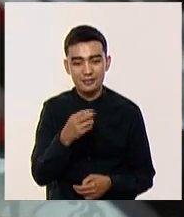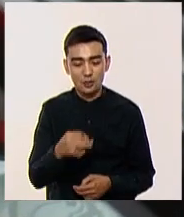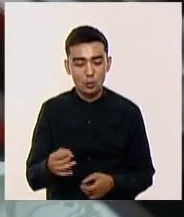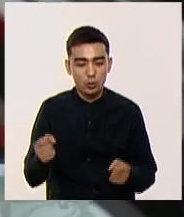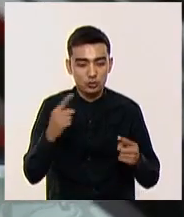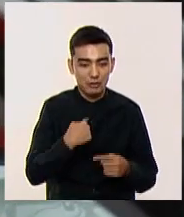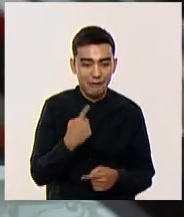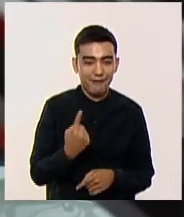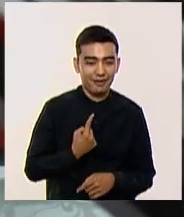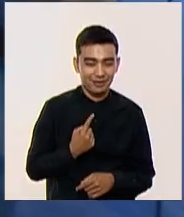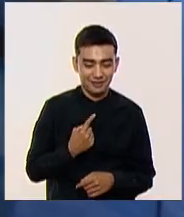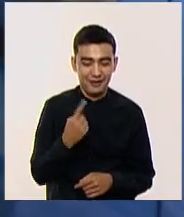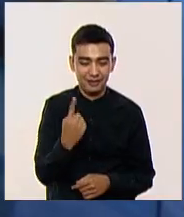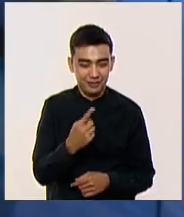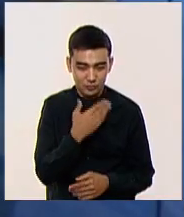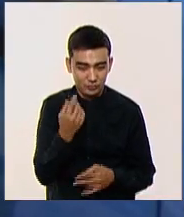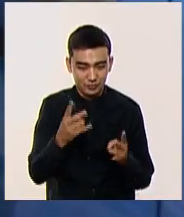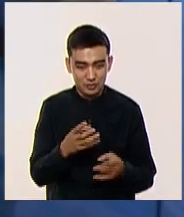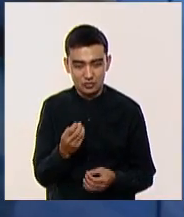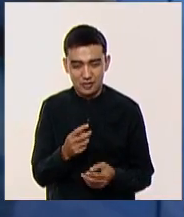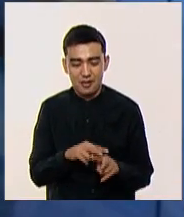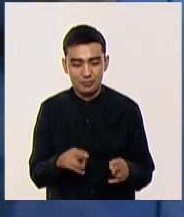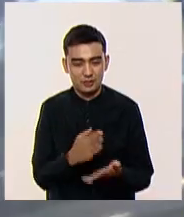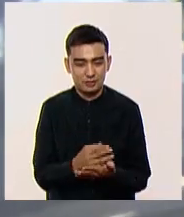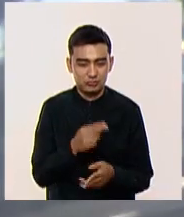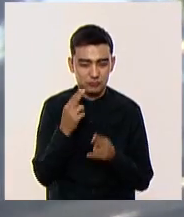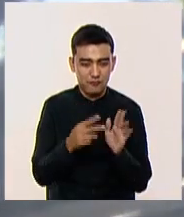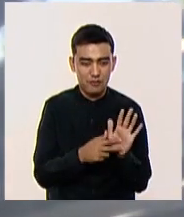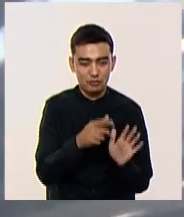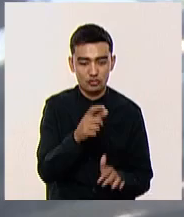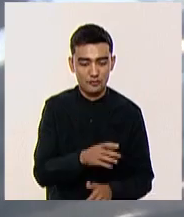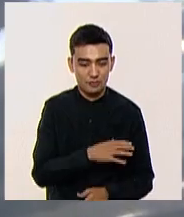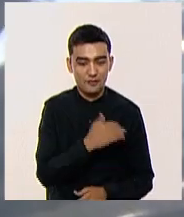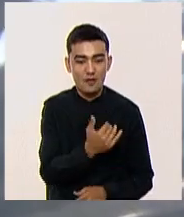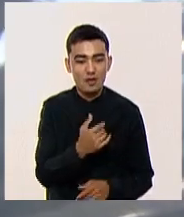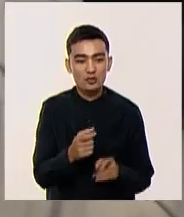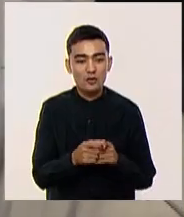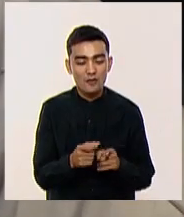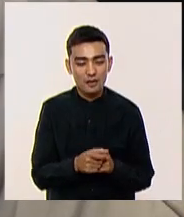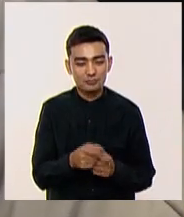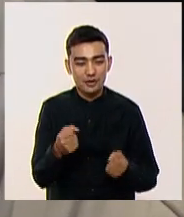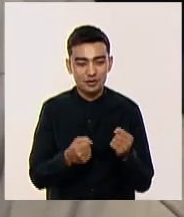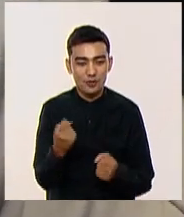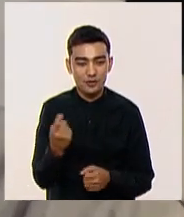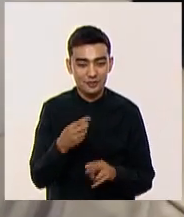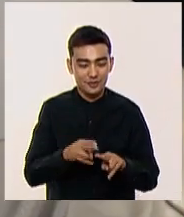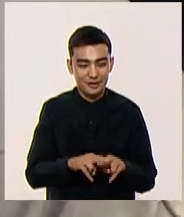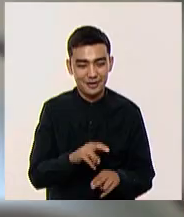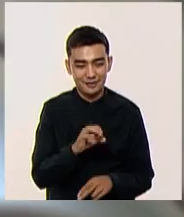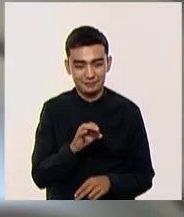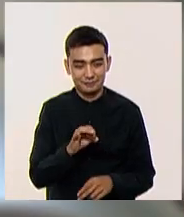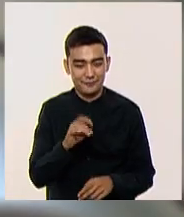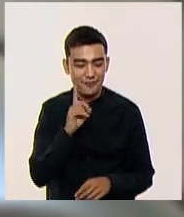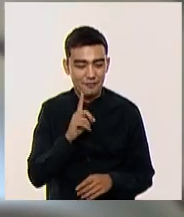единственный пострадавший. Вместе с ним заявление на арендодателя написало уже 8 человек. По их словам, собственника авто даже посадили в изолятор